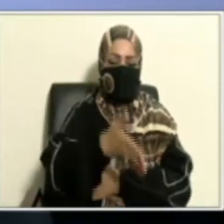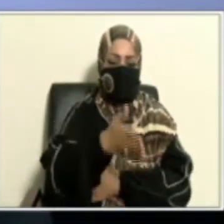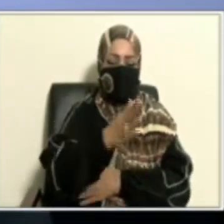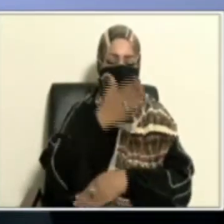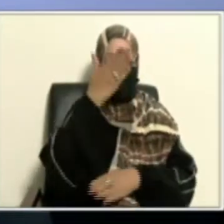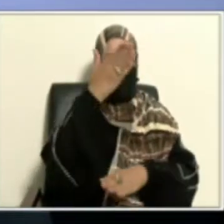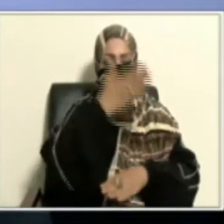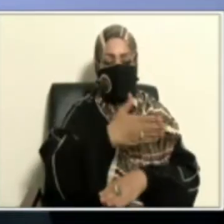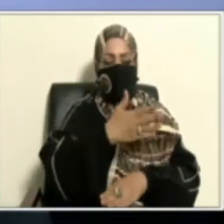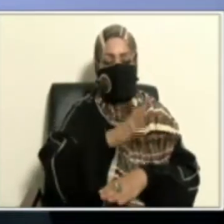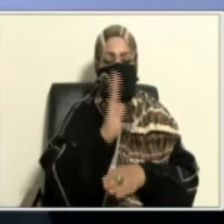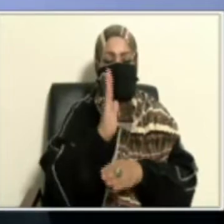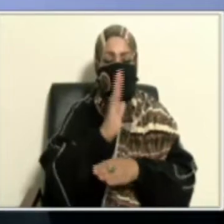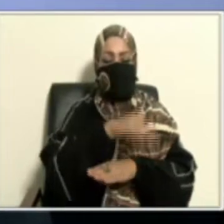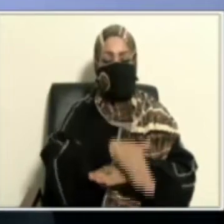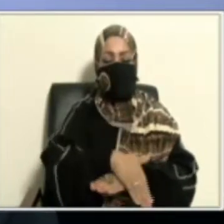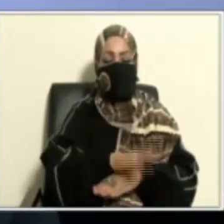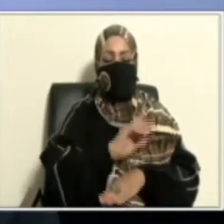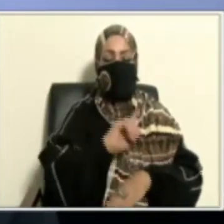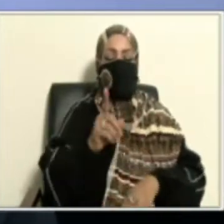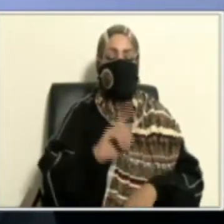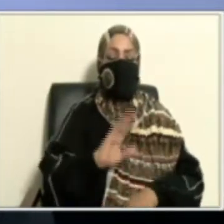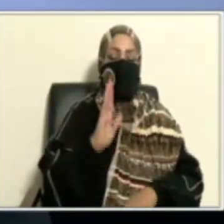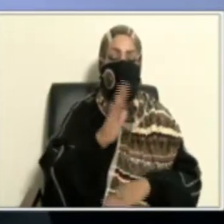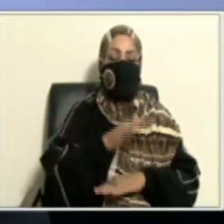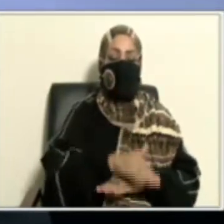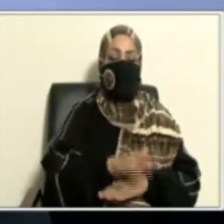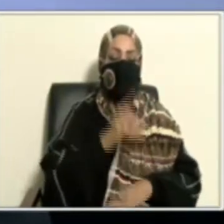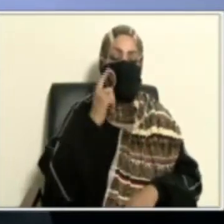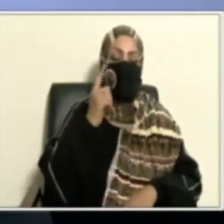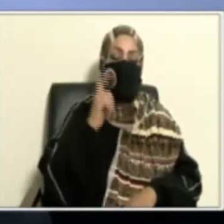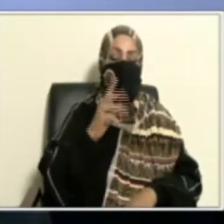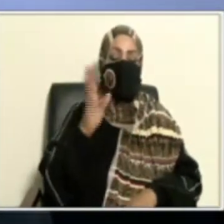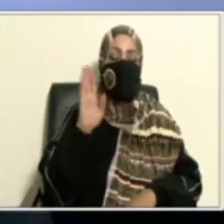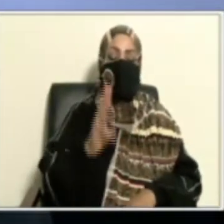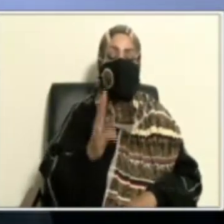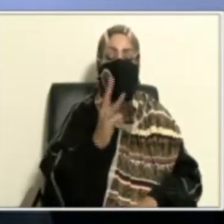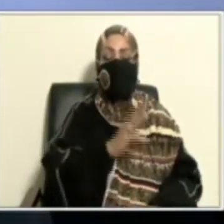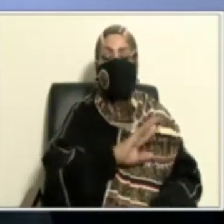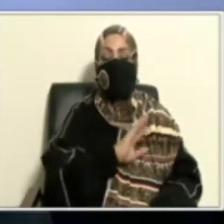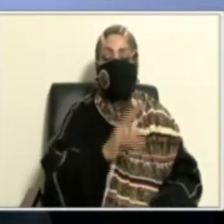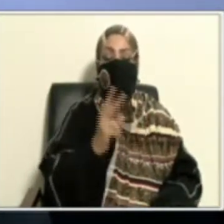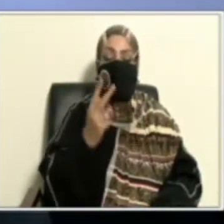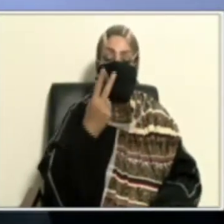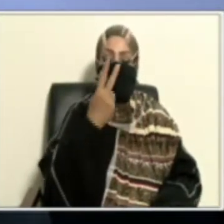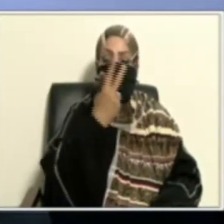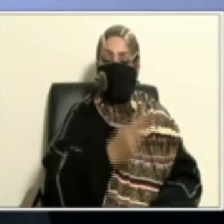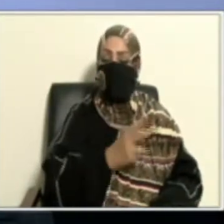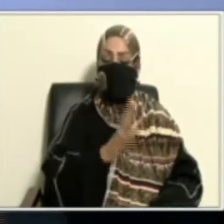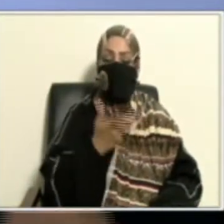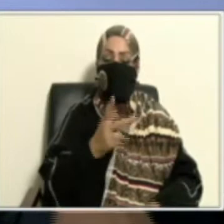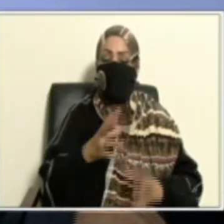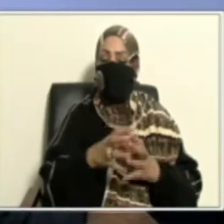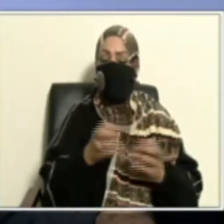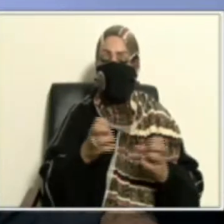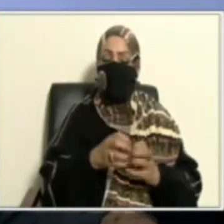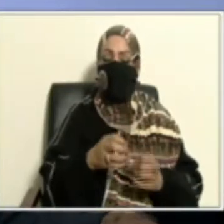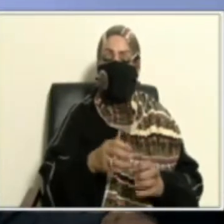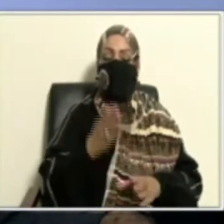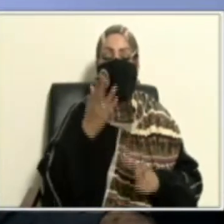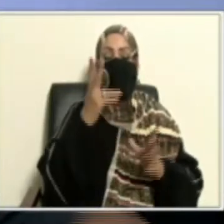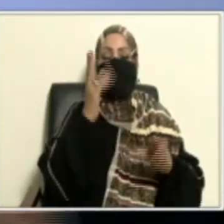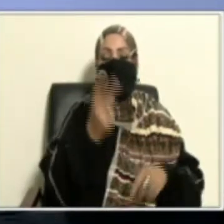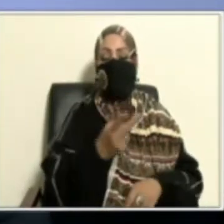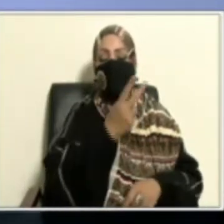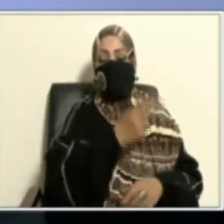وفي الحديث متاع من صلى 12 ركعة يبني الله له بها بيتا في الجنة هما ركعتان